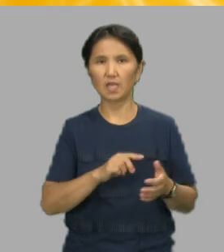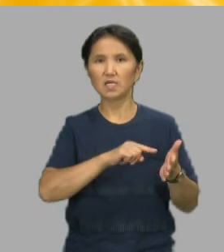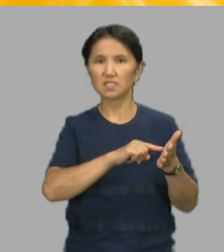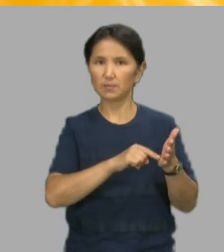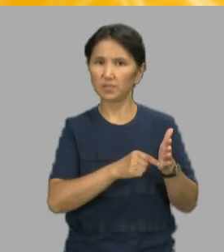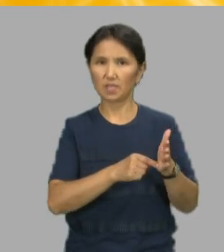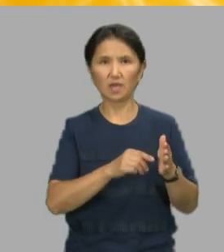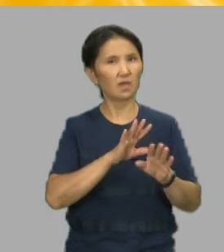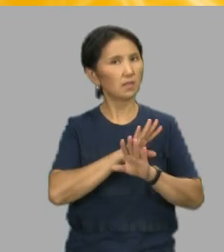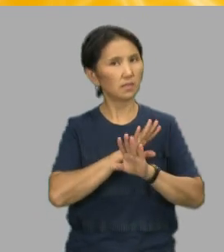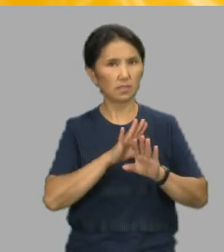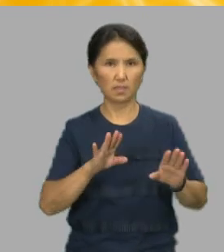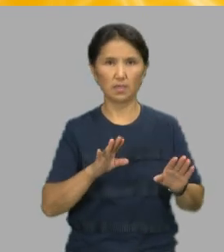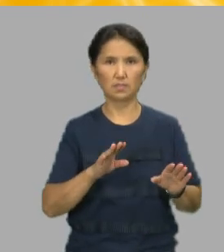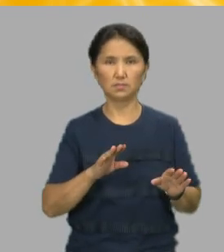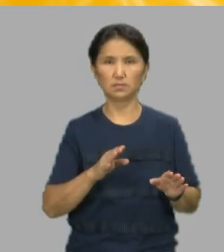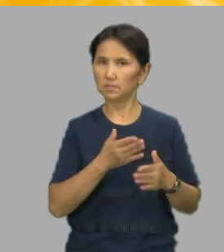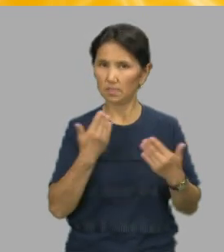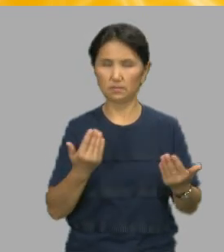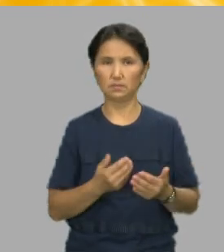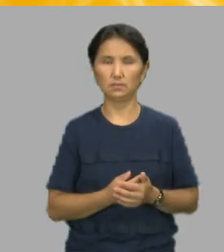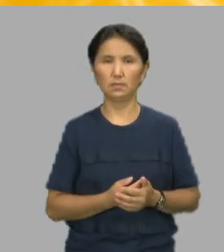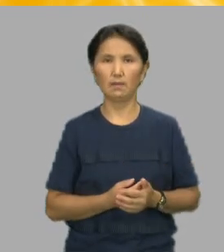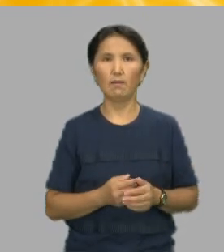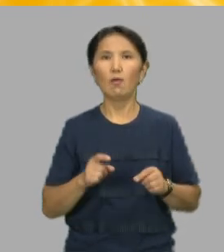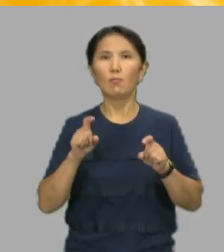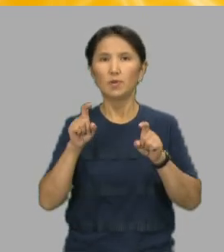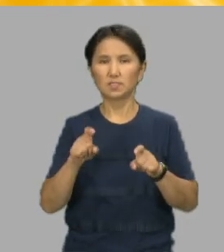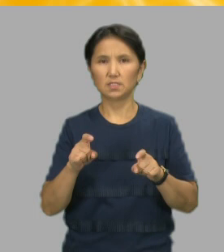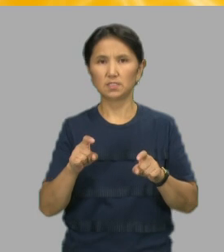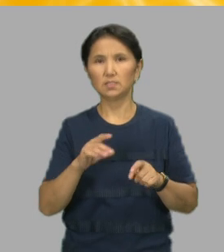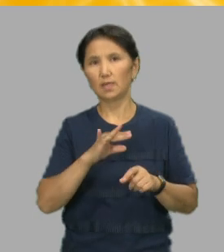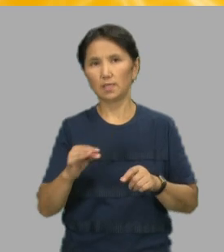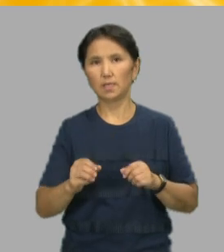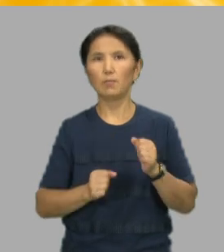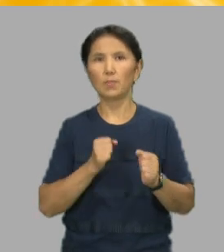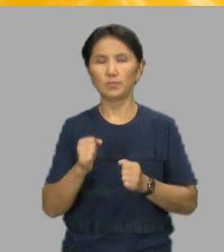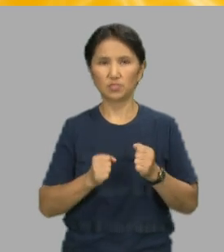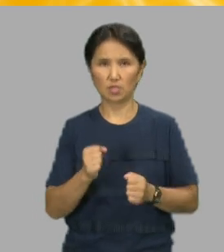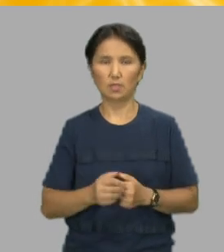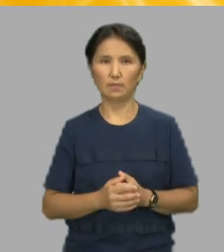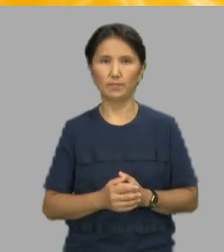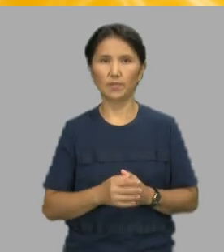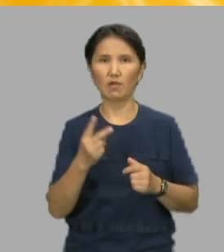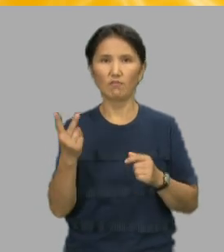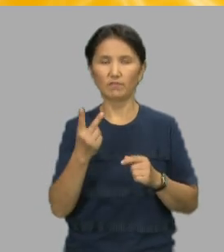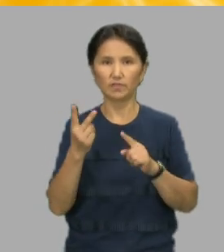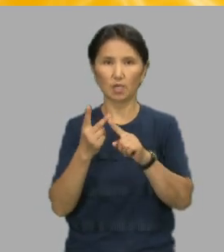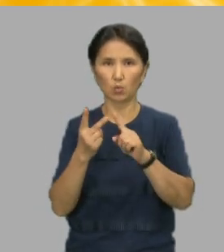союзом «и», запятая не ставится. Посадила и